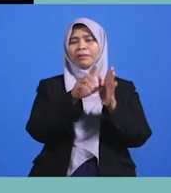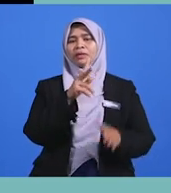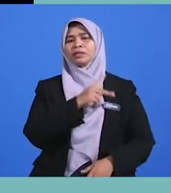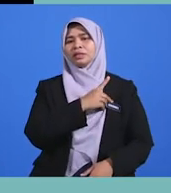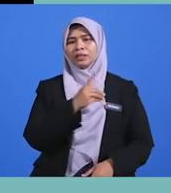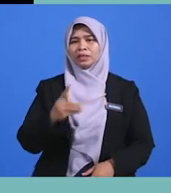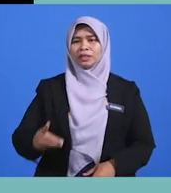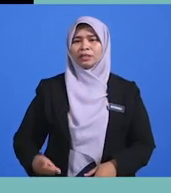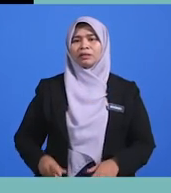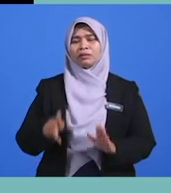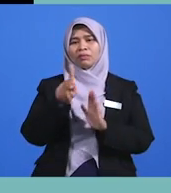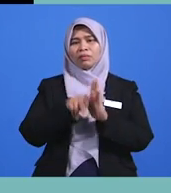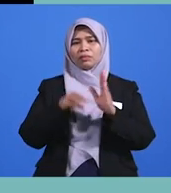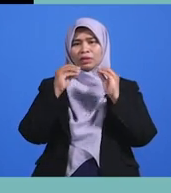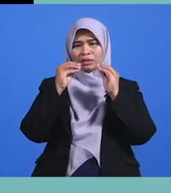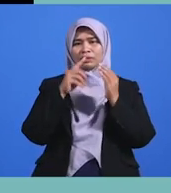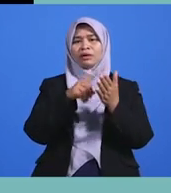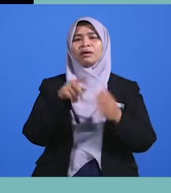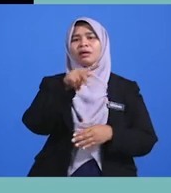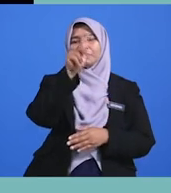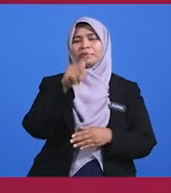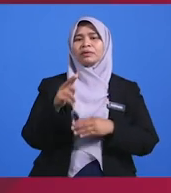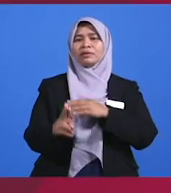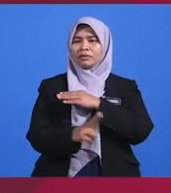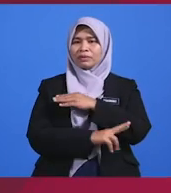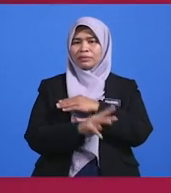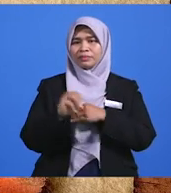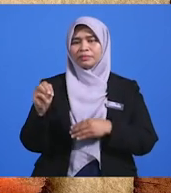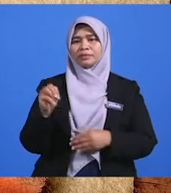kedaulatan. Kurang ajar, apakah hukuman?